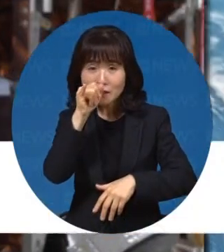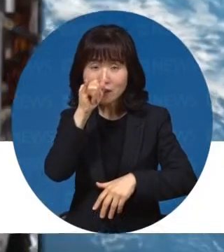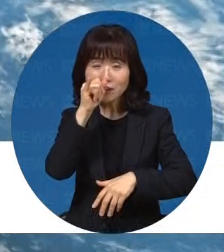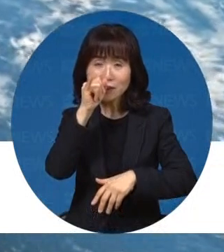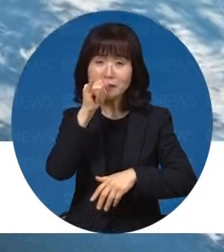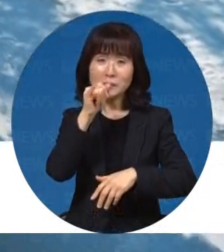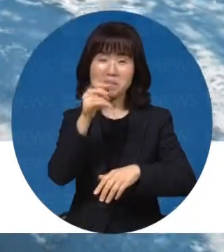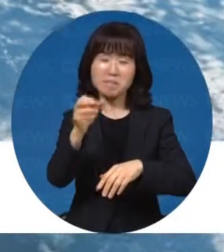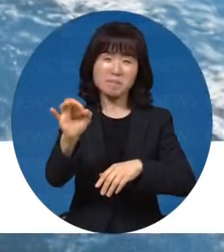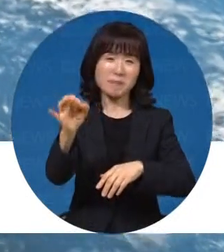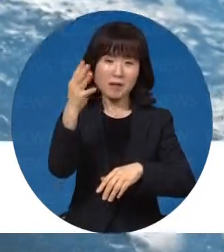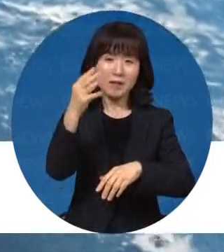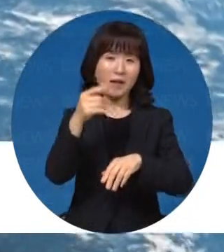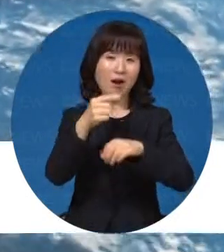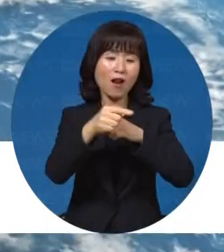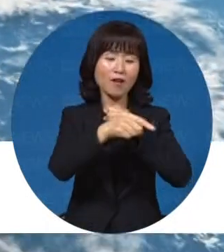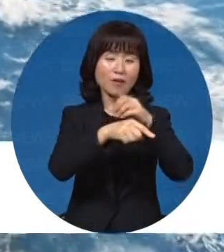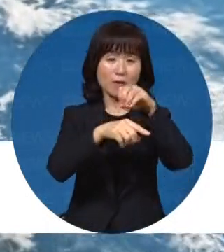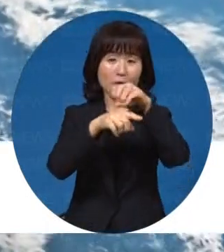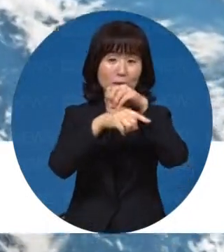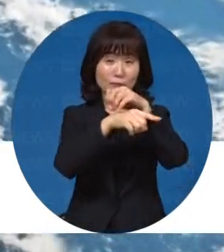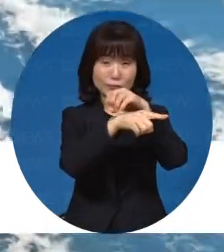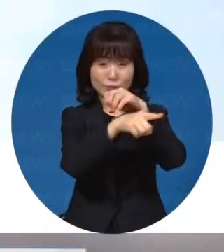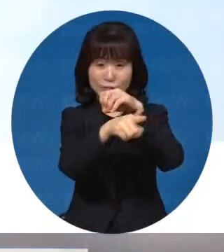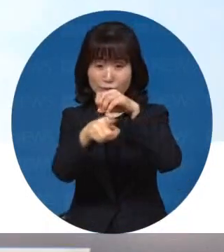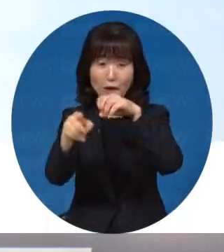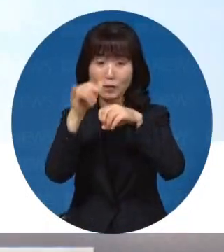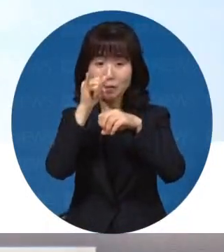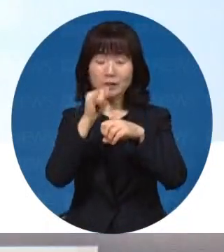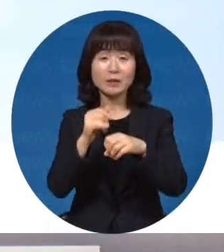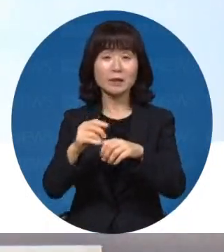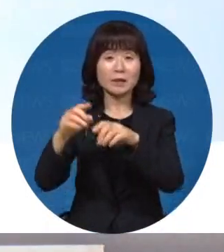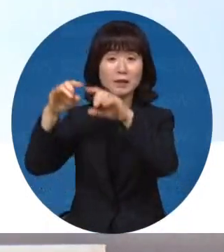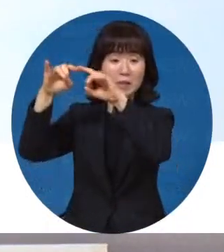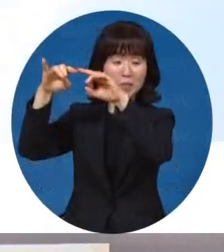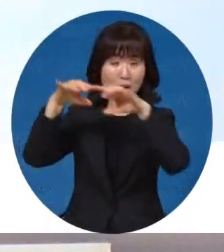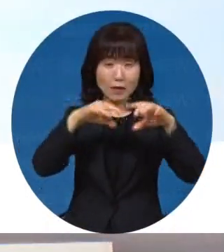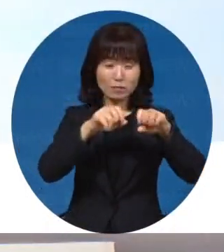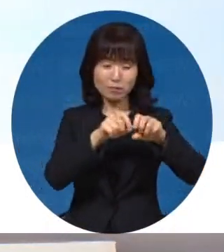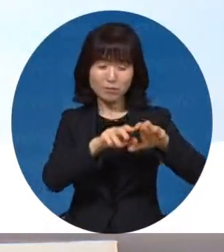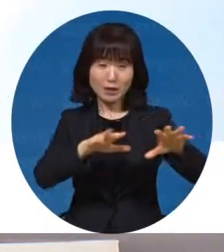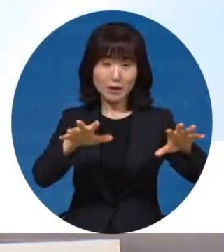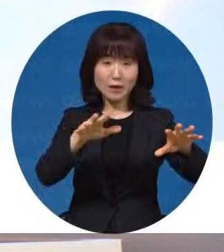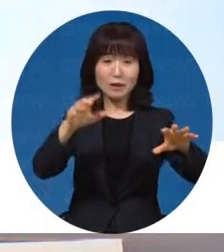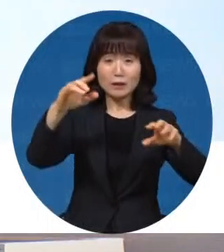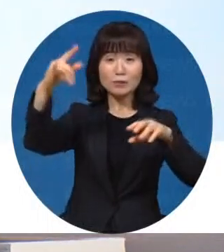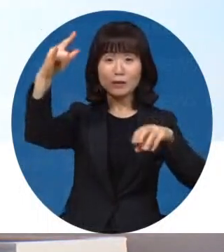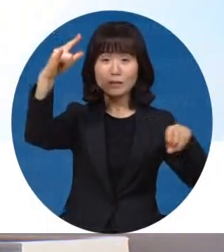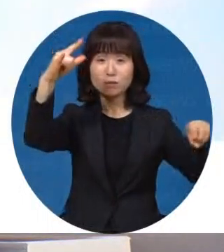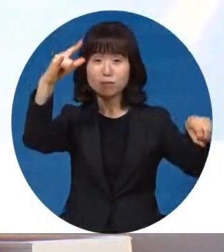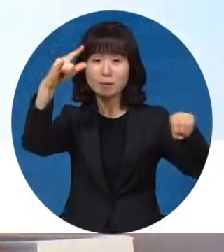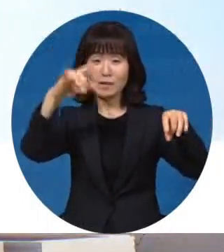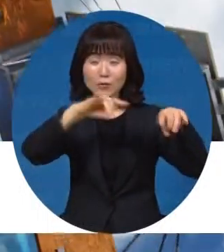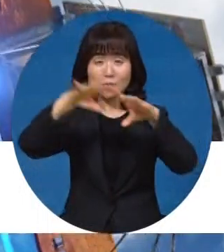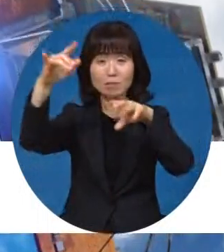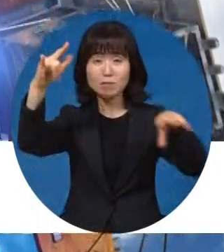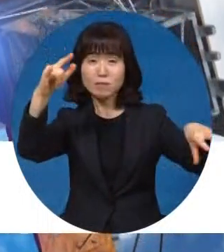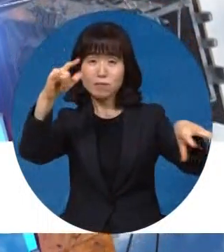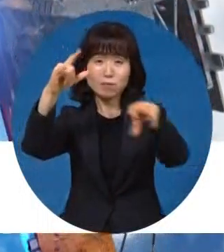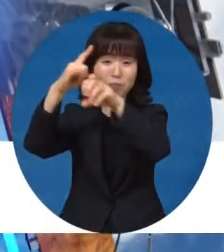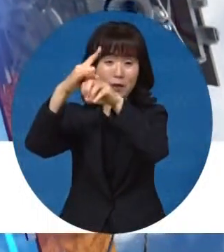쏘고 지상에서 산란되어 되돌아온 신호를 위성에서 다시 수신하여 이를 신호 처리를